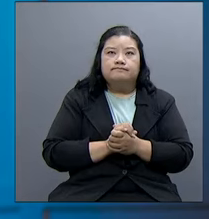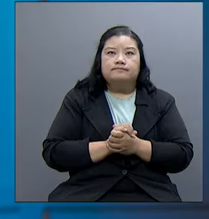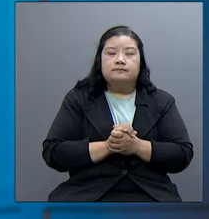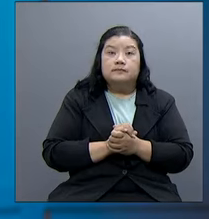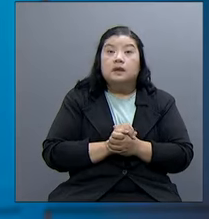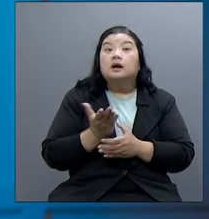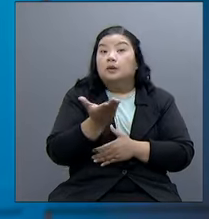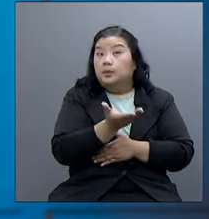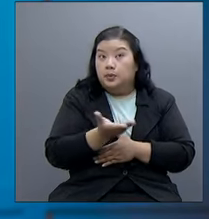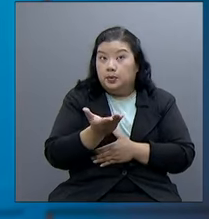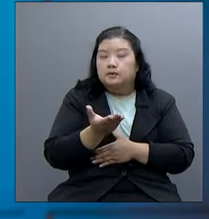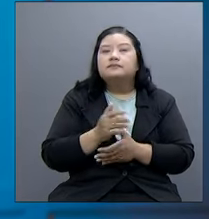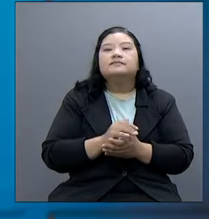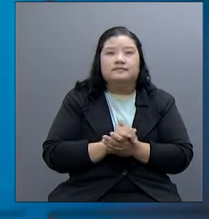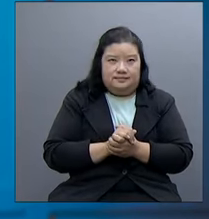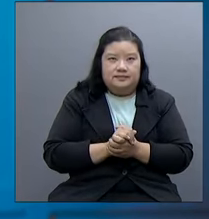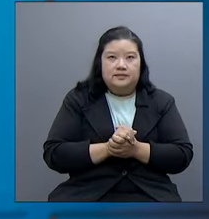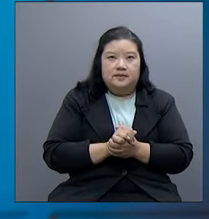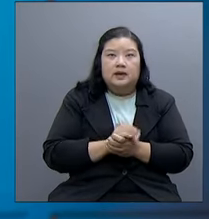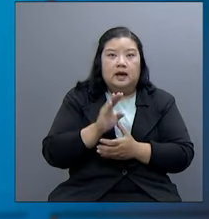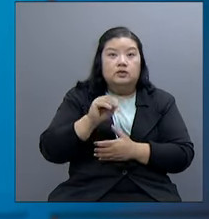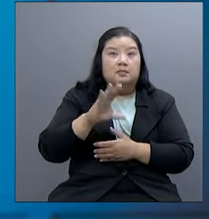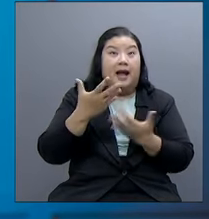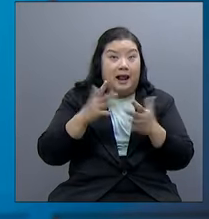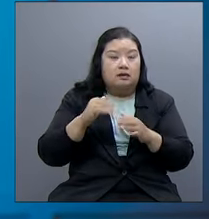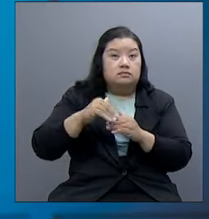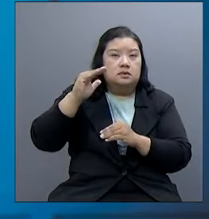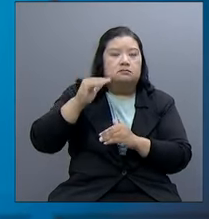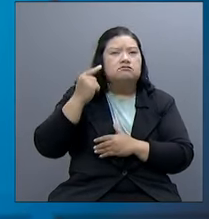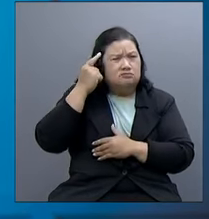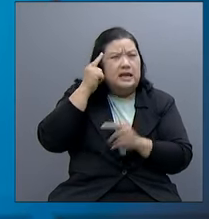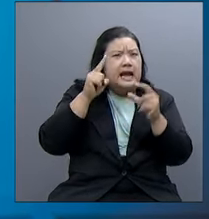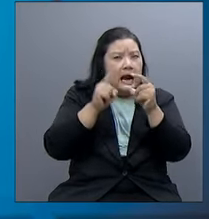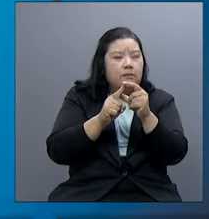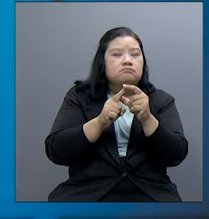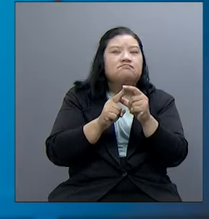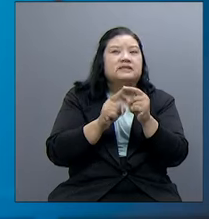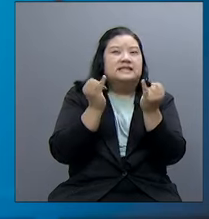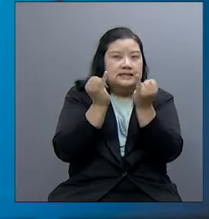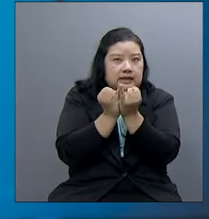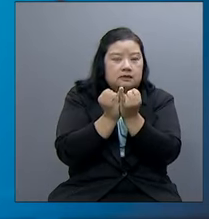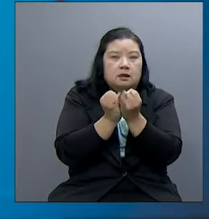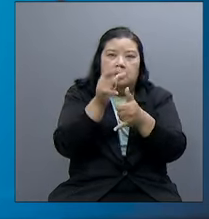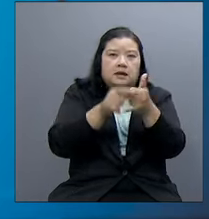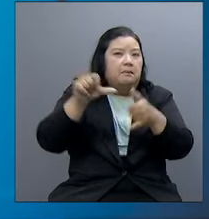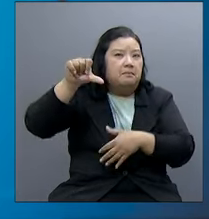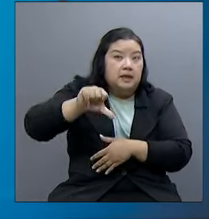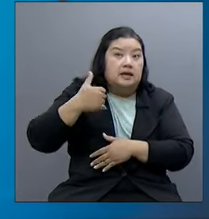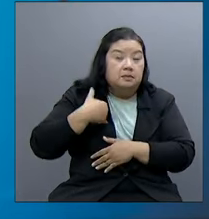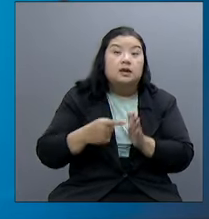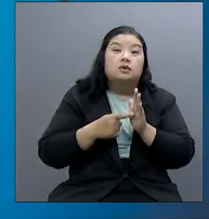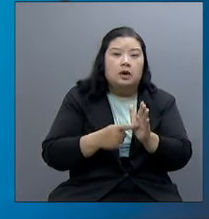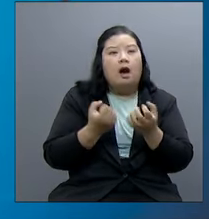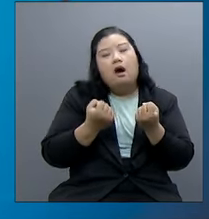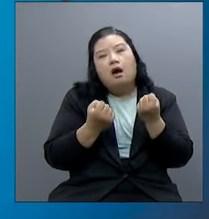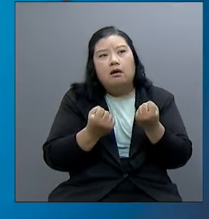และสำหรพวกเรา 45 photosที่เคยผานชวเวลาทใช้คำสบแบหมลี่และขานิยปด-ผิดอย่างเช่น เห็คนขบรถไม่